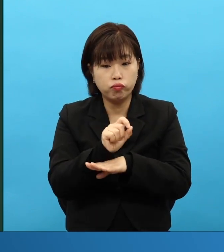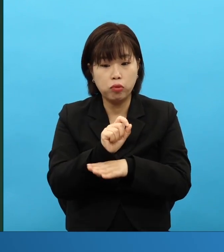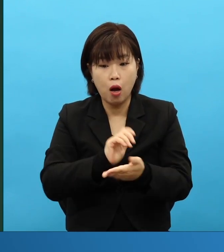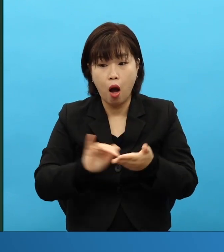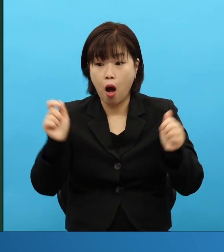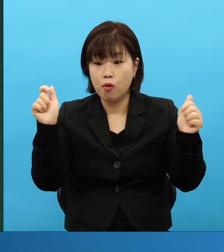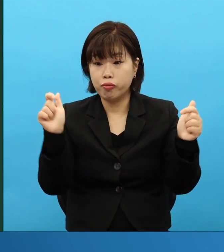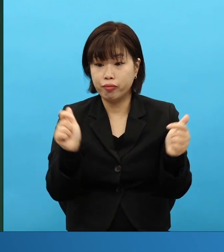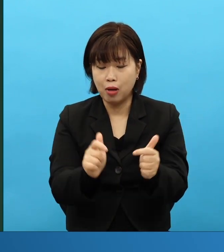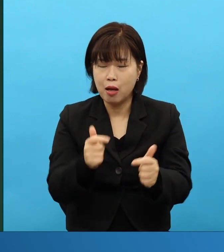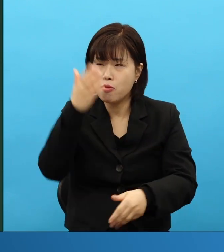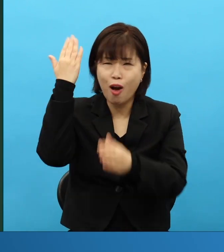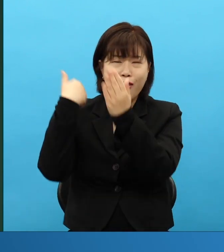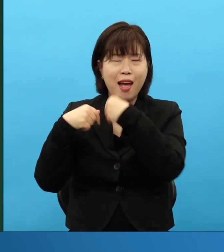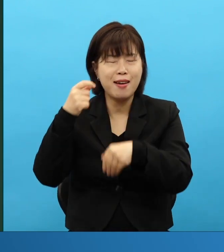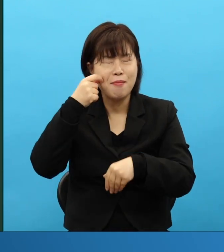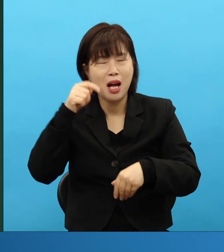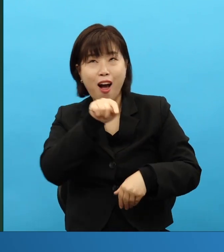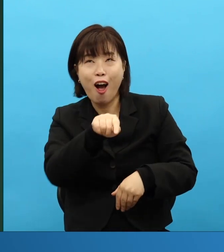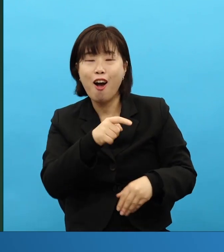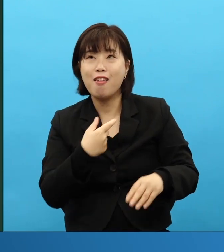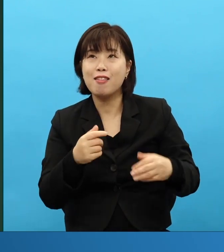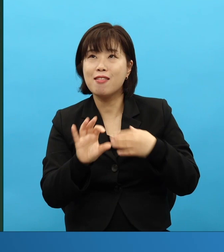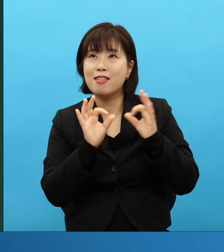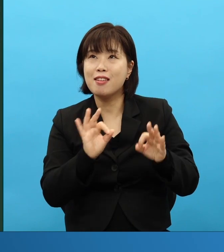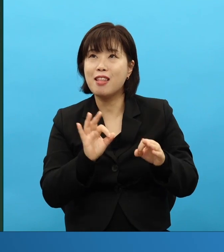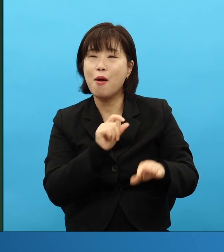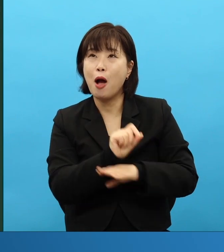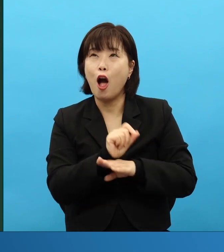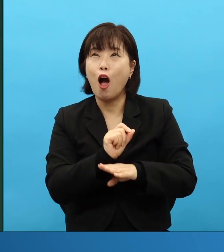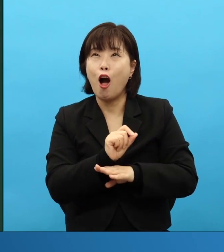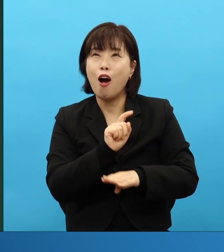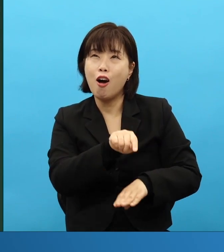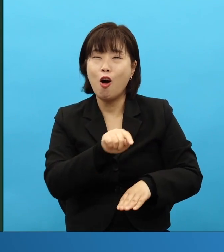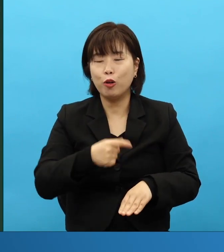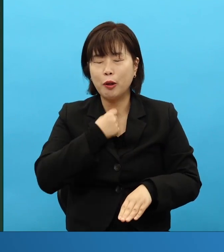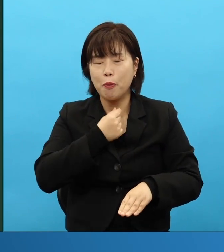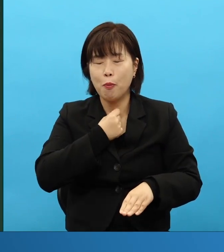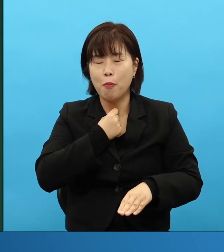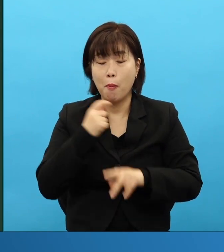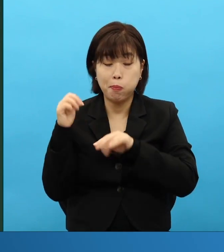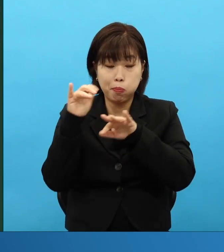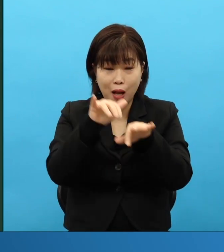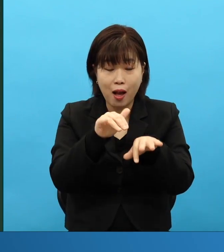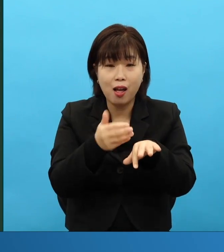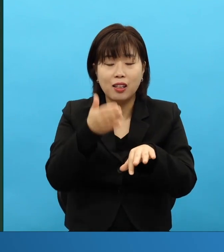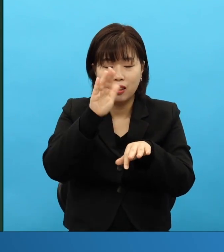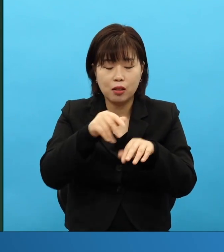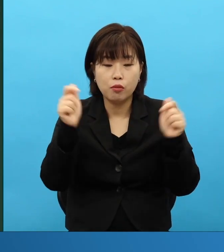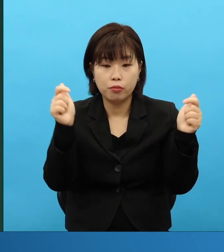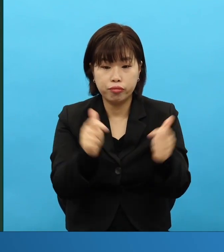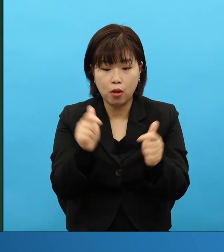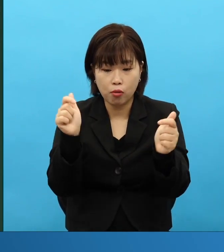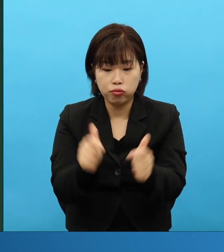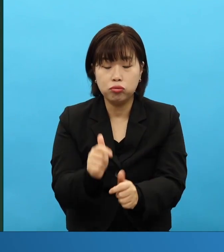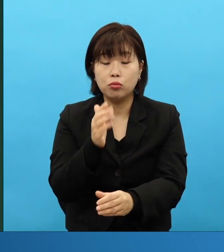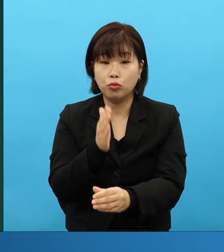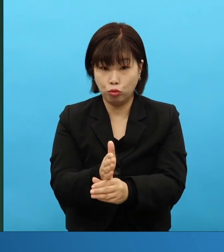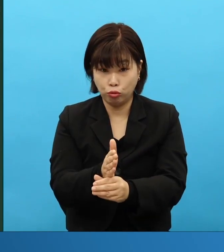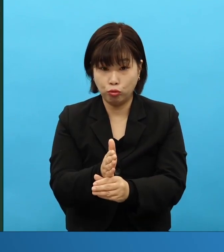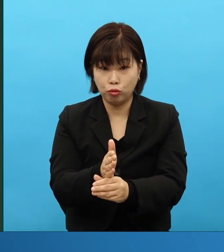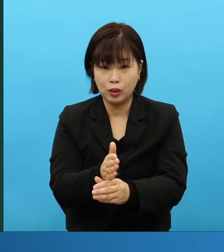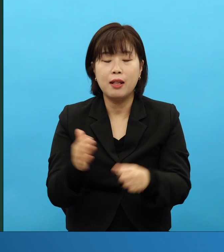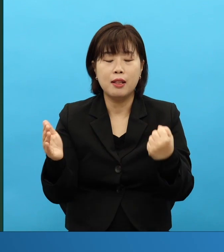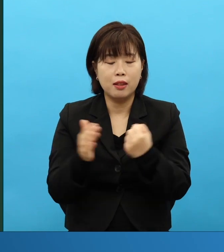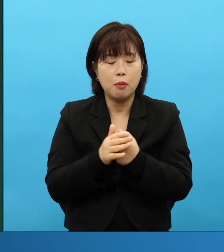그렇게 옵니다. That's going to come to all areas. 그래서 앞으로 살아남는 것들만 지금 망대로 보여주고 있는 겁니다. And so right now we're showing you the things as